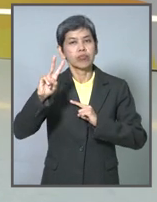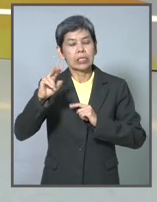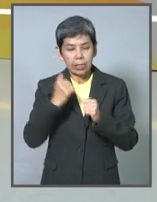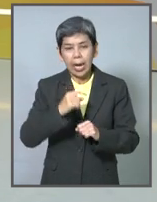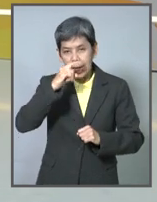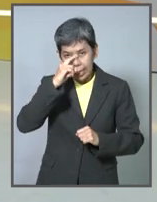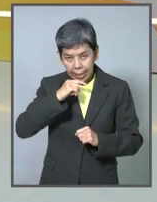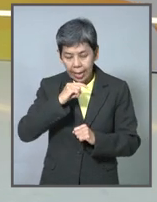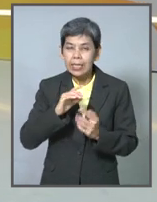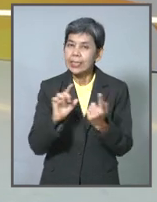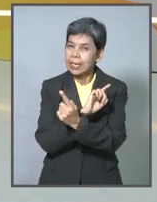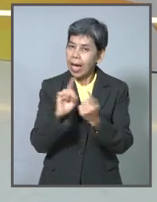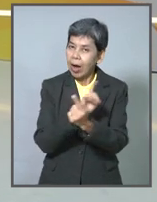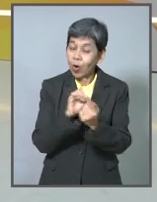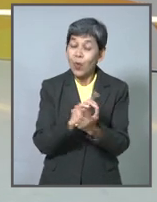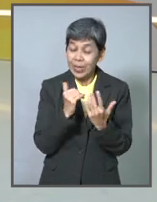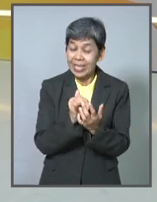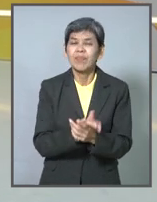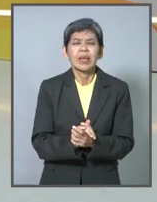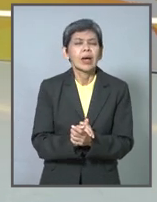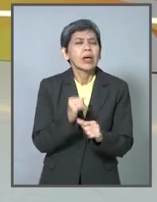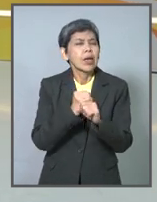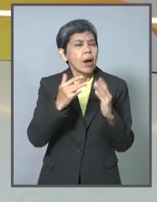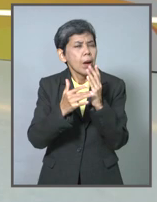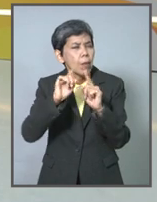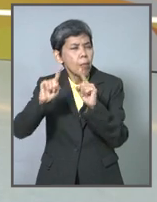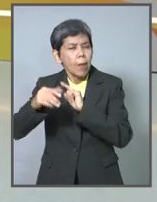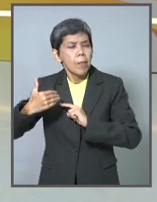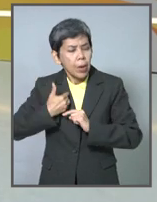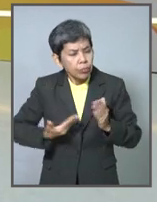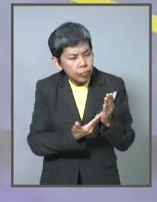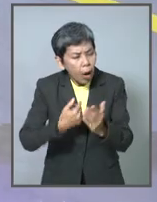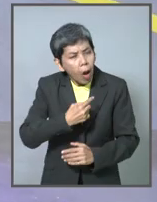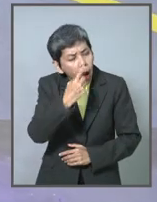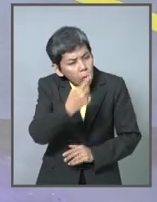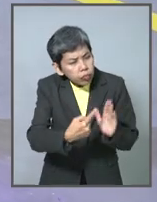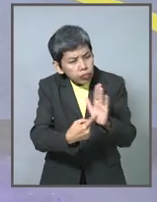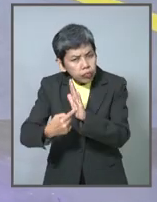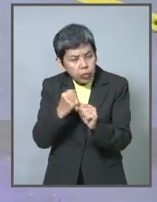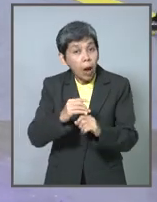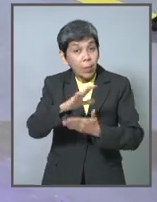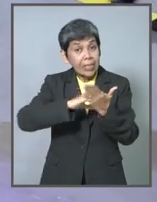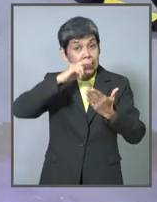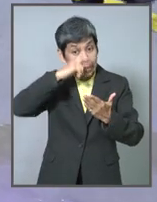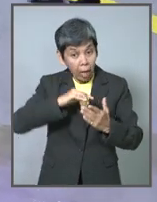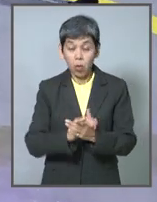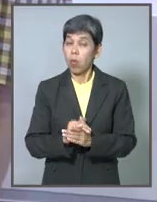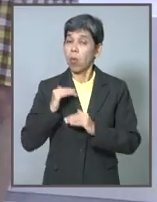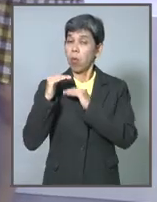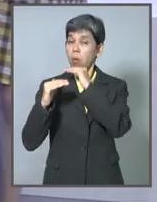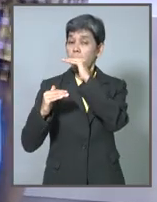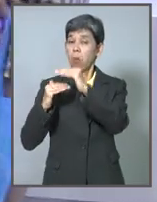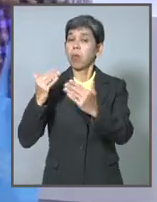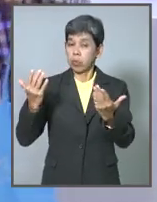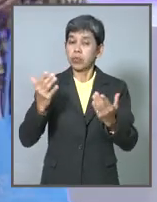แล้วนะฮะสำหรับ Thailand Social Expo นะฮะก็นำนวัตกรรมใหม่ๆนะครับมาให้เราได้ดูกันนะครับว่าประเทศไทยตอนนี้นี่